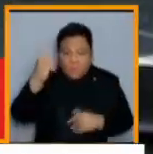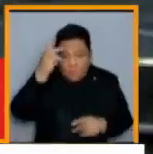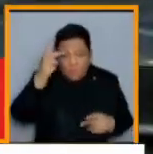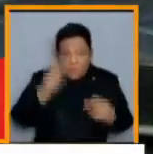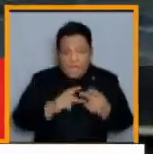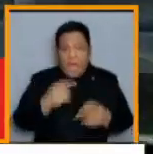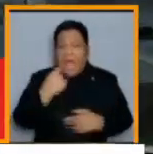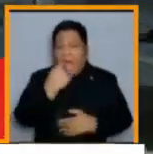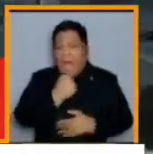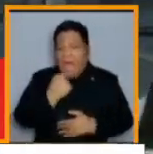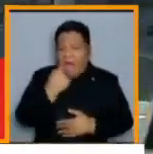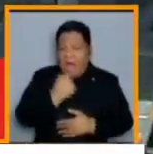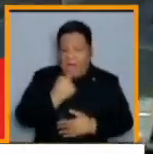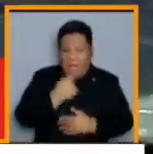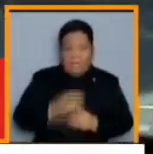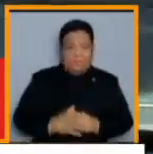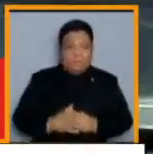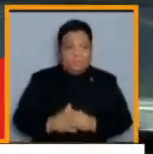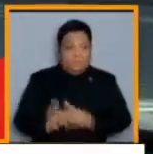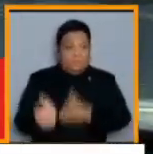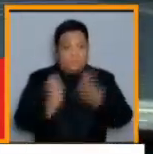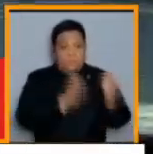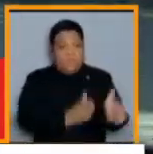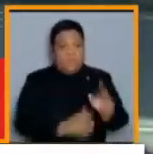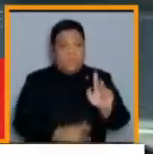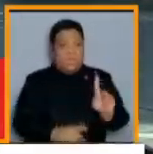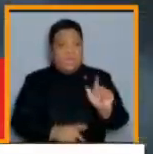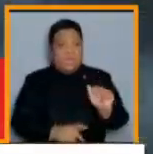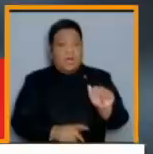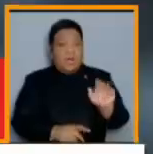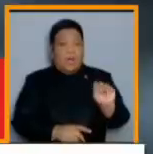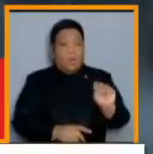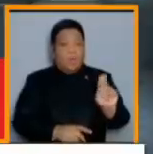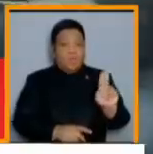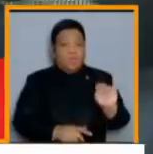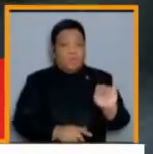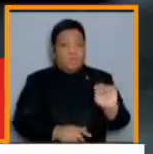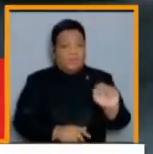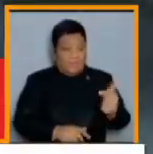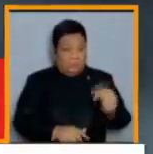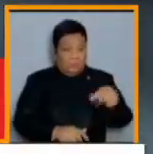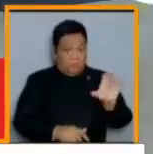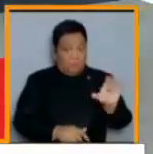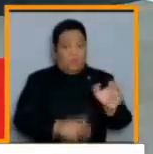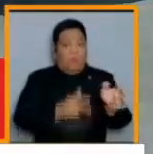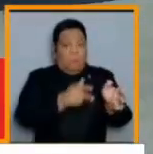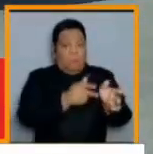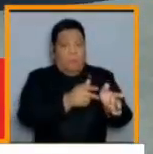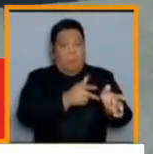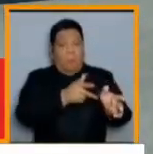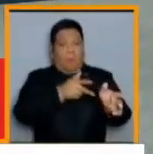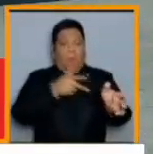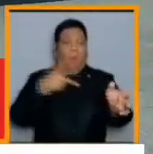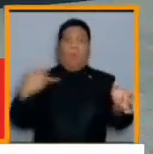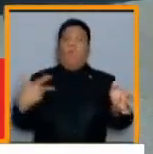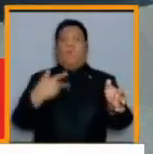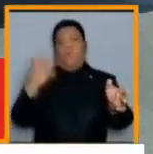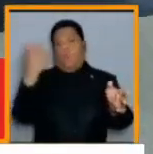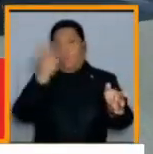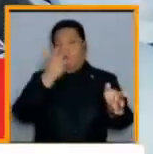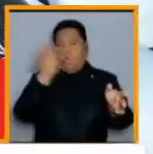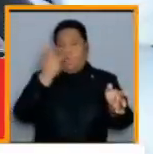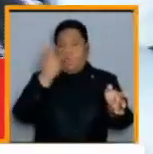halos umabot na rin sa kanto ng Jamboree stoplight ang pila ng mga sasakyan. Matyaga sila naghihintay